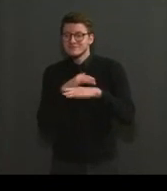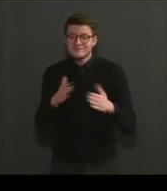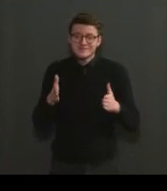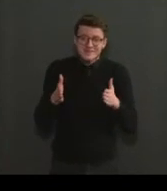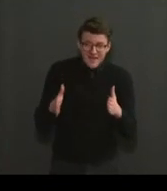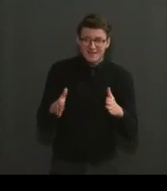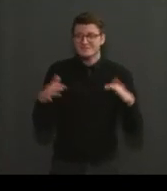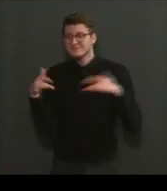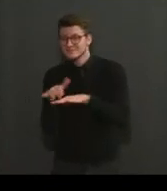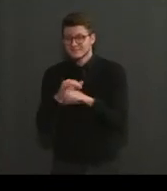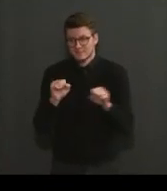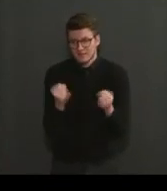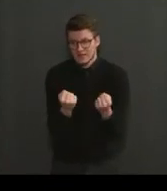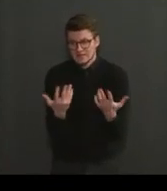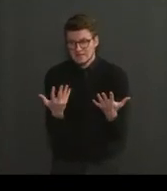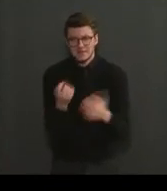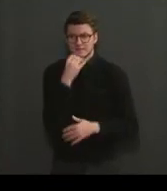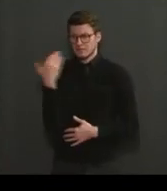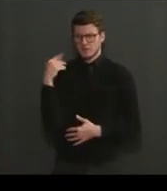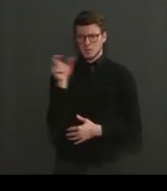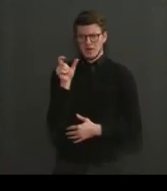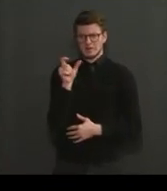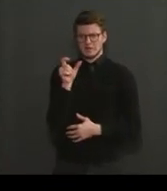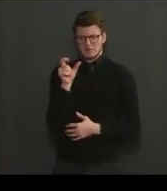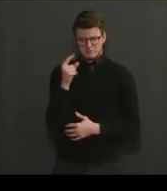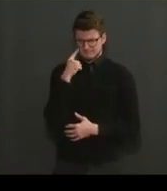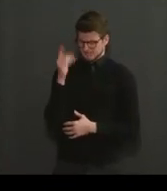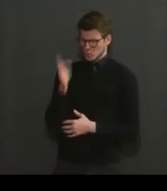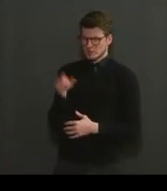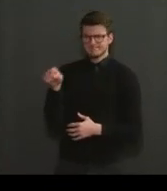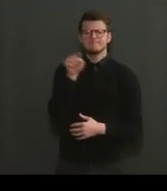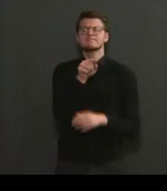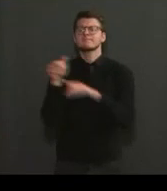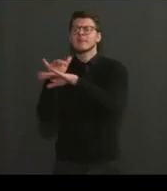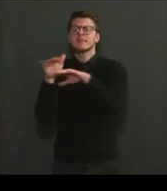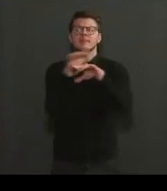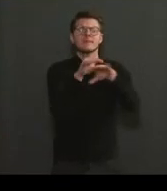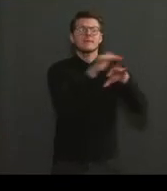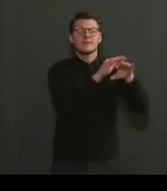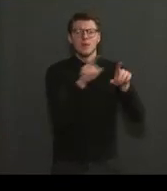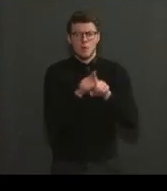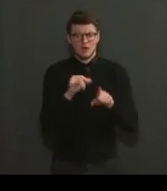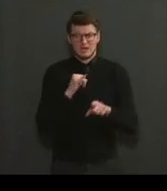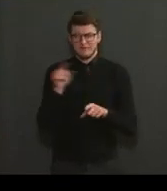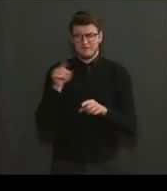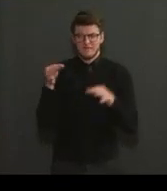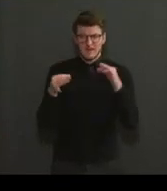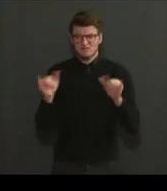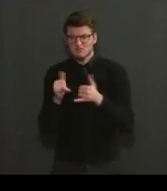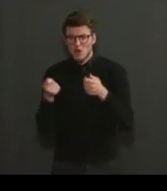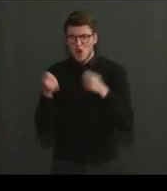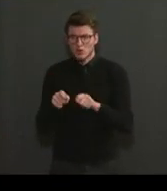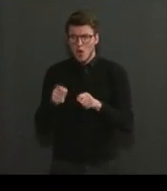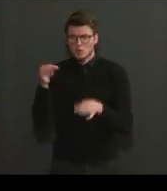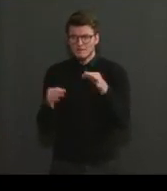Samenscholingen, zoals we dit weekend zagen in een aantal steden, maar ook de zogenaamde lockdownfeestjes, zoals er jammer genoeg dit weekend weer waren, kunnen